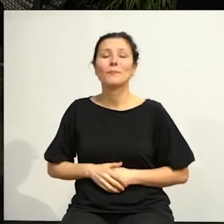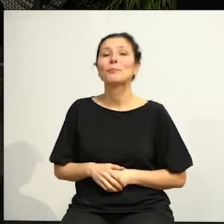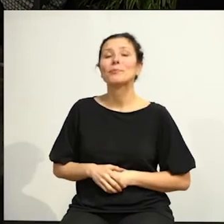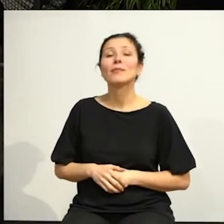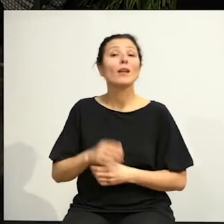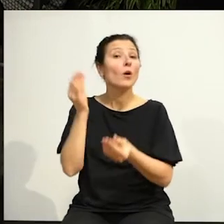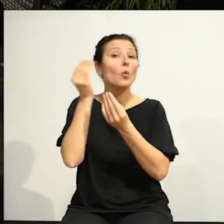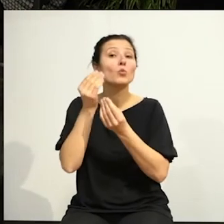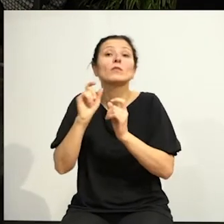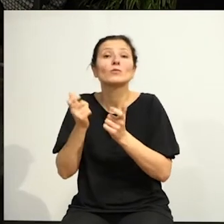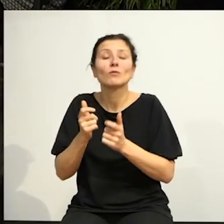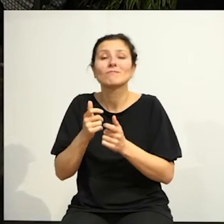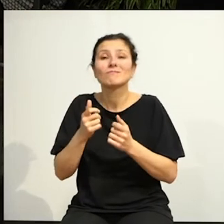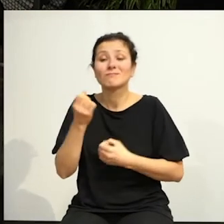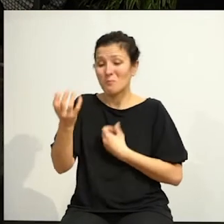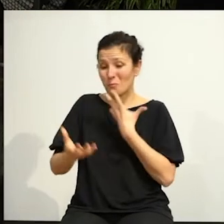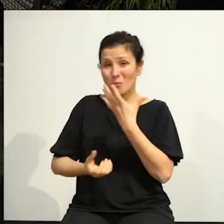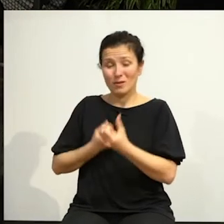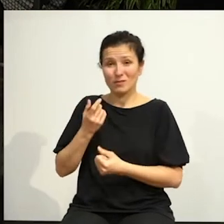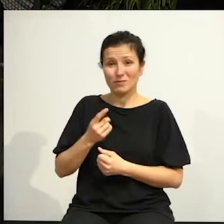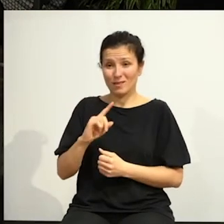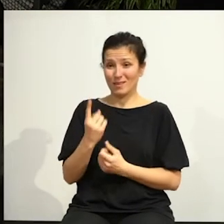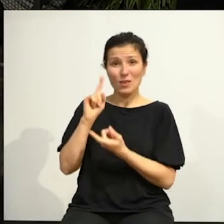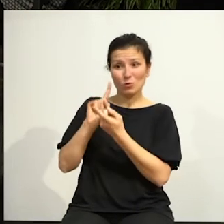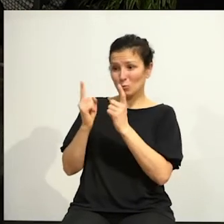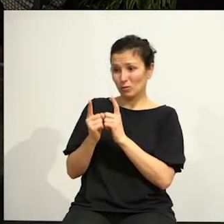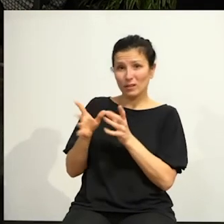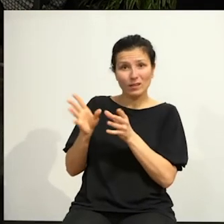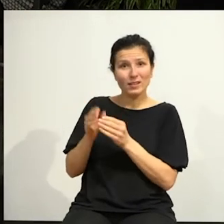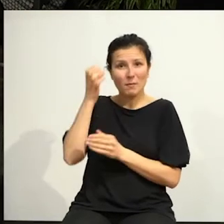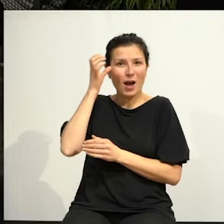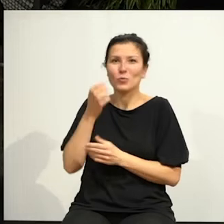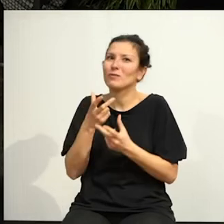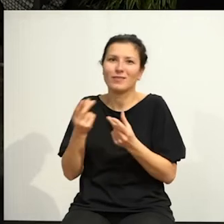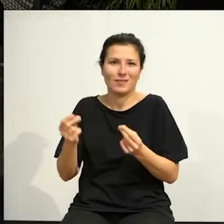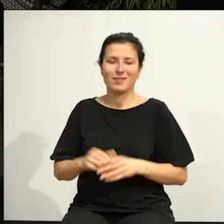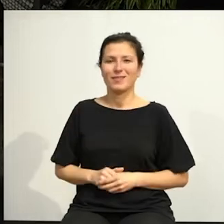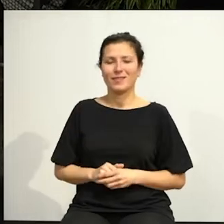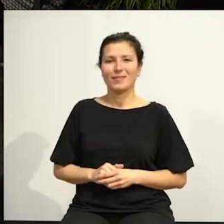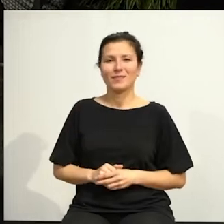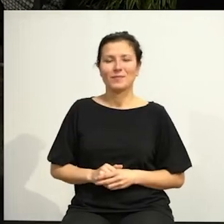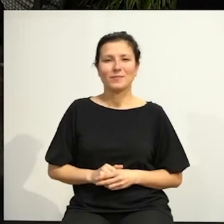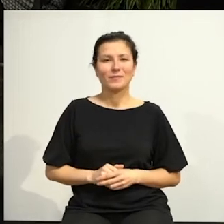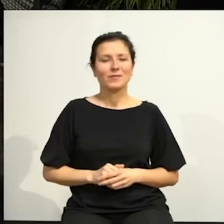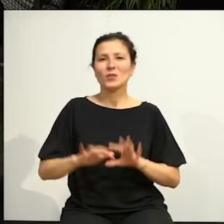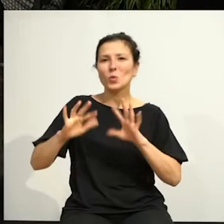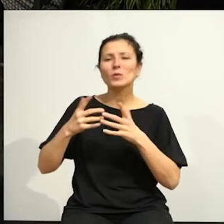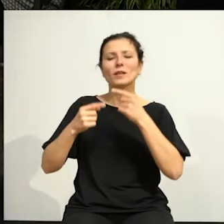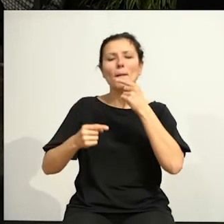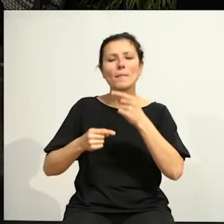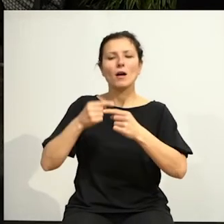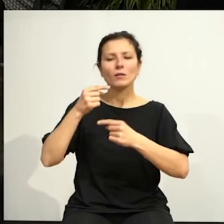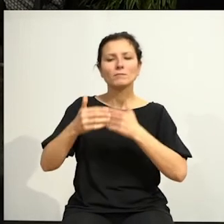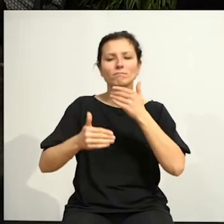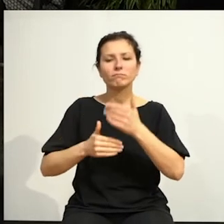tego, że poezja to nie jest jednorazowe spotkanie, że to jest pewnego rodzaju proces, który